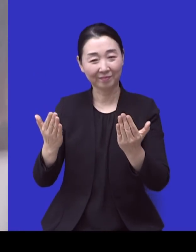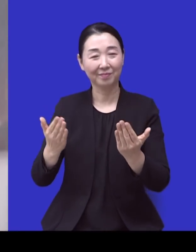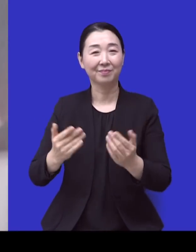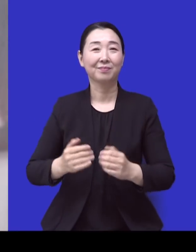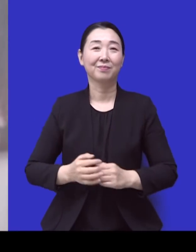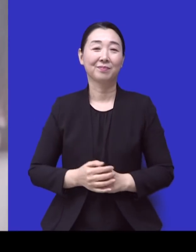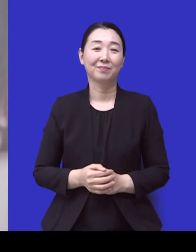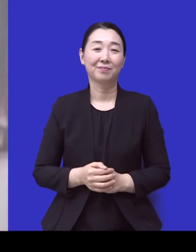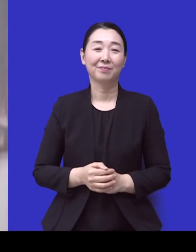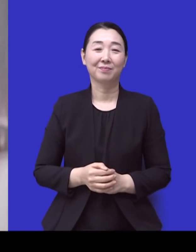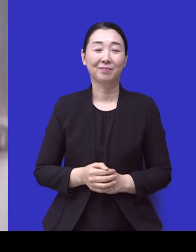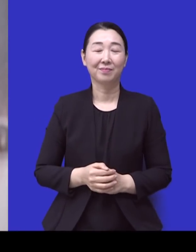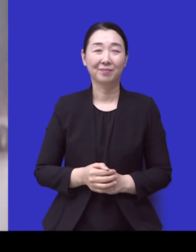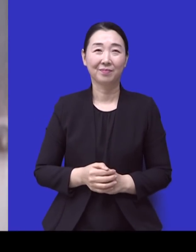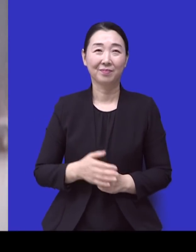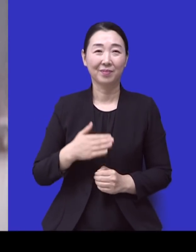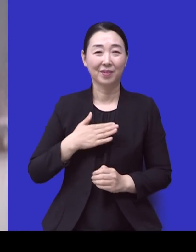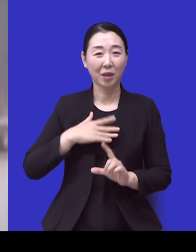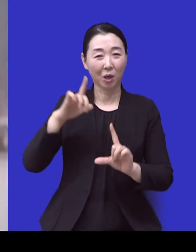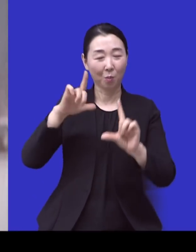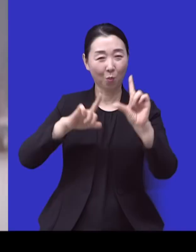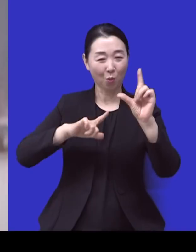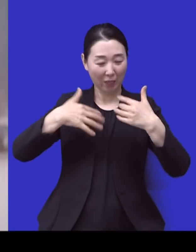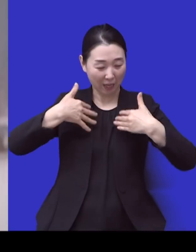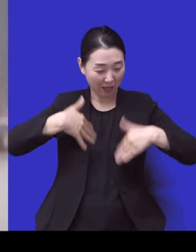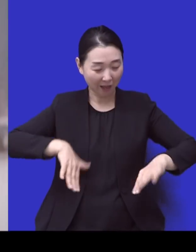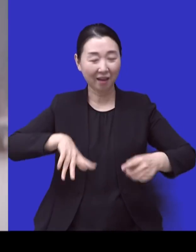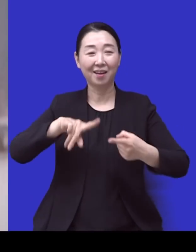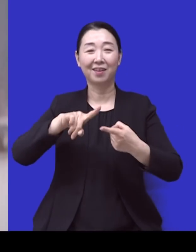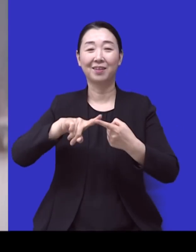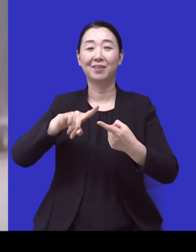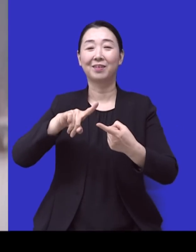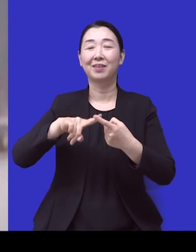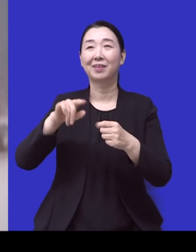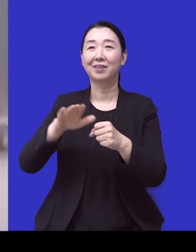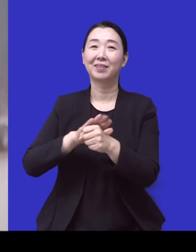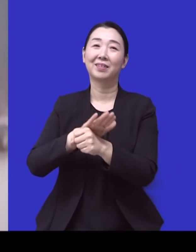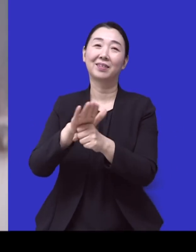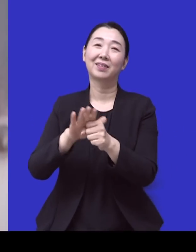사랑하시는 연약함 그대로